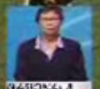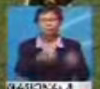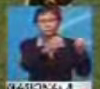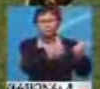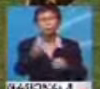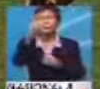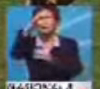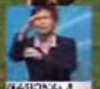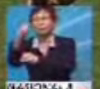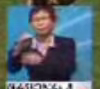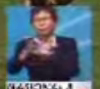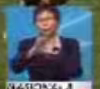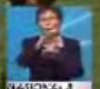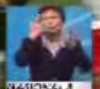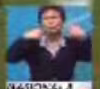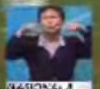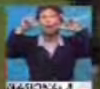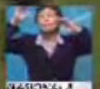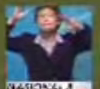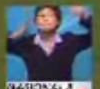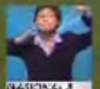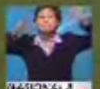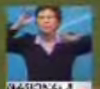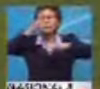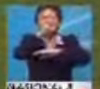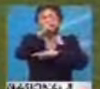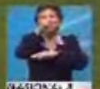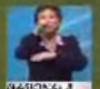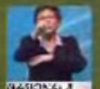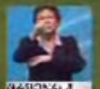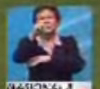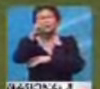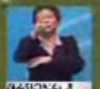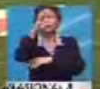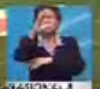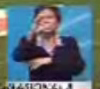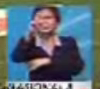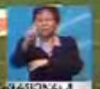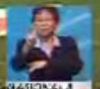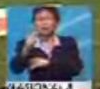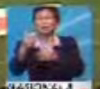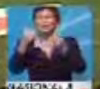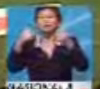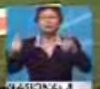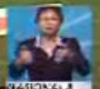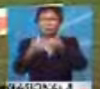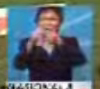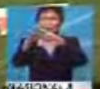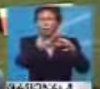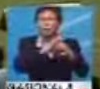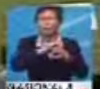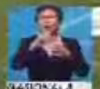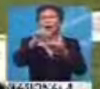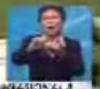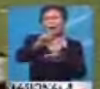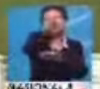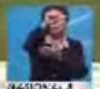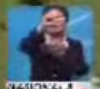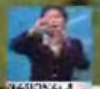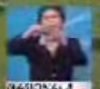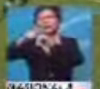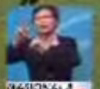Anjuran sebuah syarikat pelaburan terkenal tanah air, WCT Holdings, kejohanan itu mendapat kerjasama Akademi Bola Sepak Friends